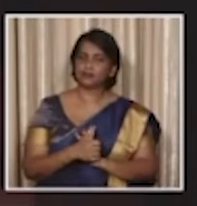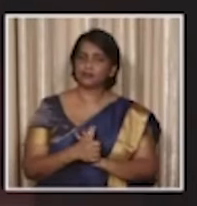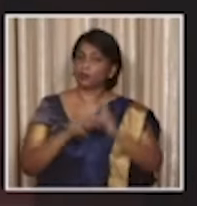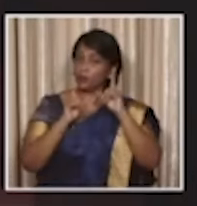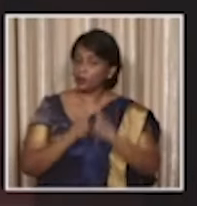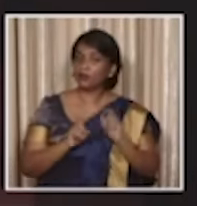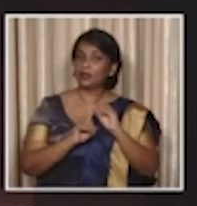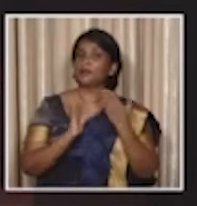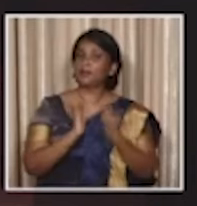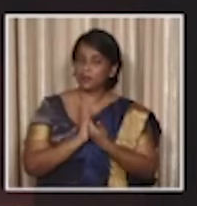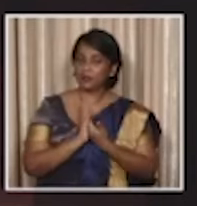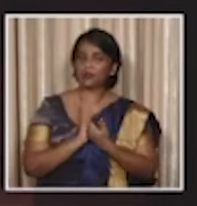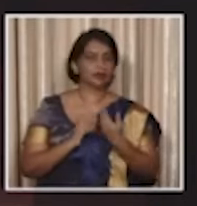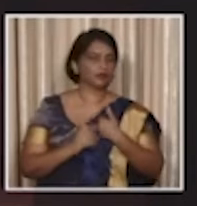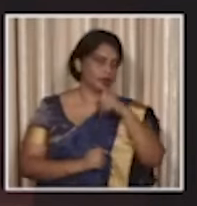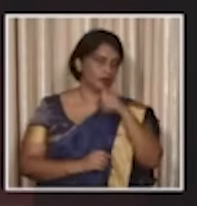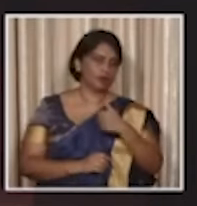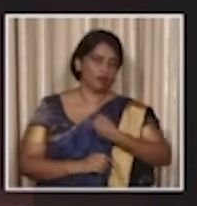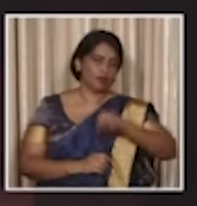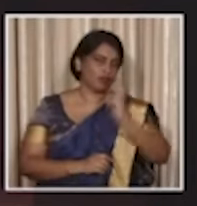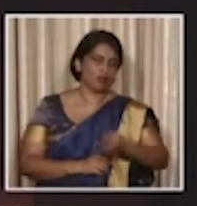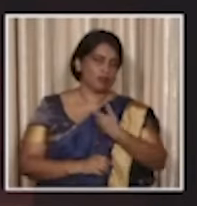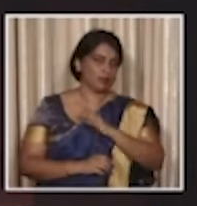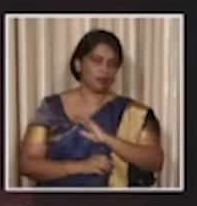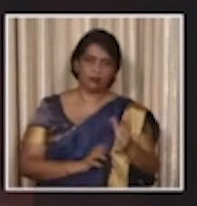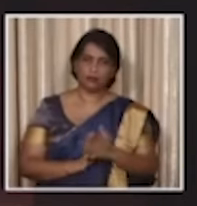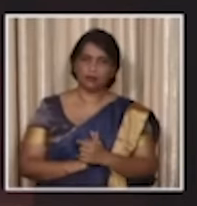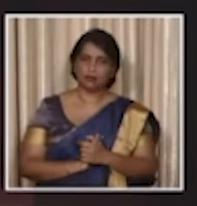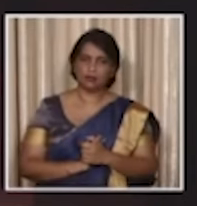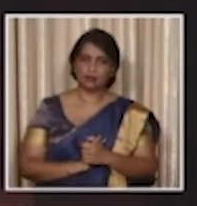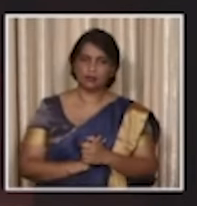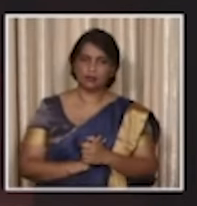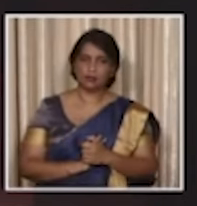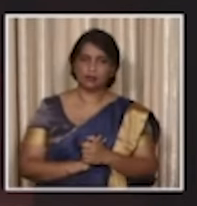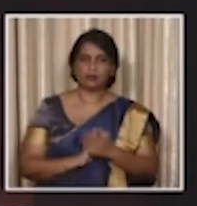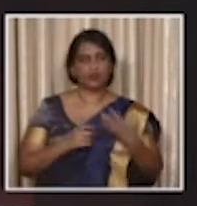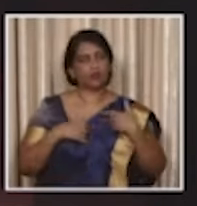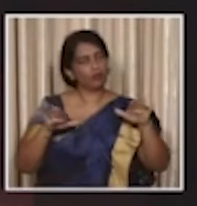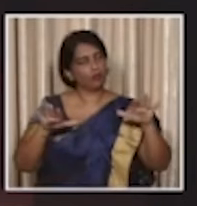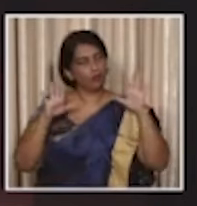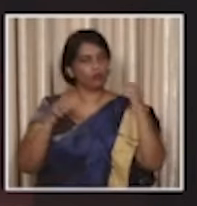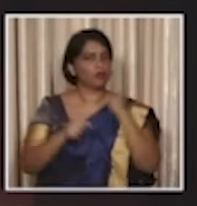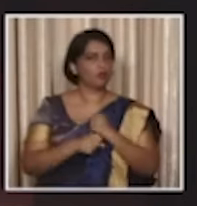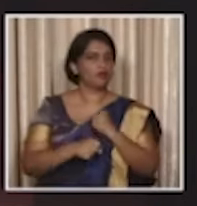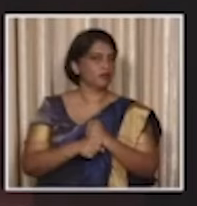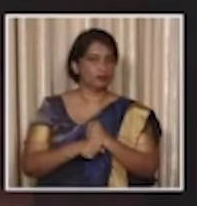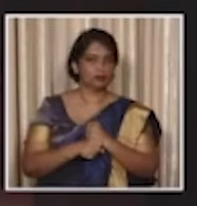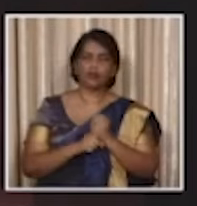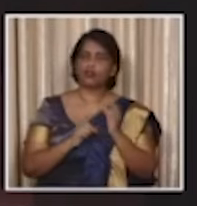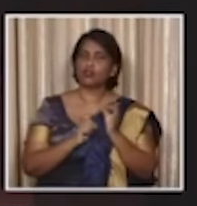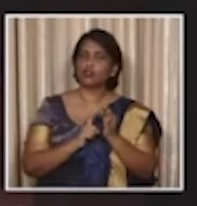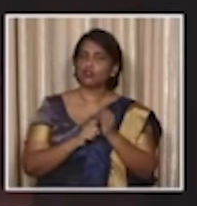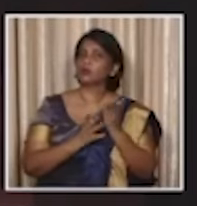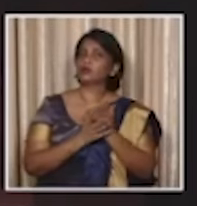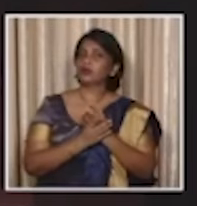එහෙව් ප්‍රතිපත්ති අපි කිසිසේත්ම අනුමත කරන්නේ නැහැ. අනිතක මේක පුදුම ආණ්ඩුවක්. දුප්පත්කම